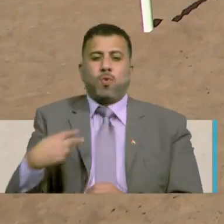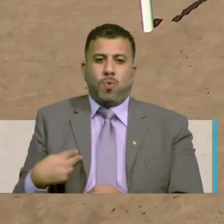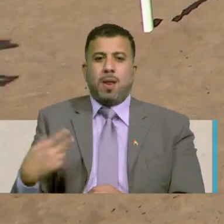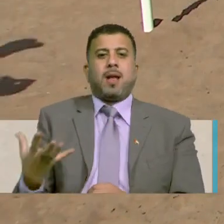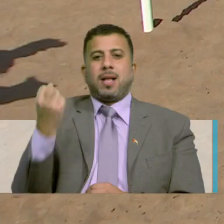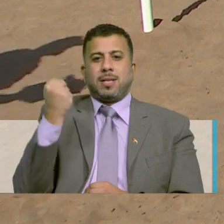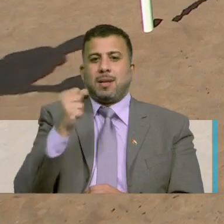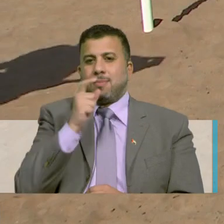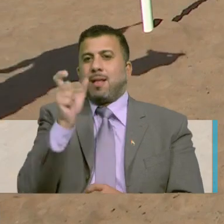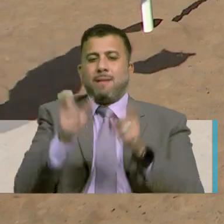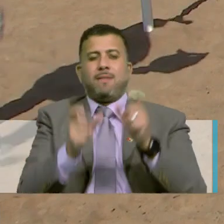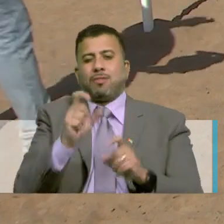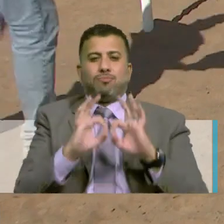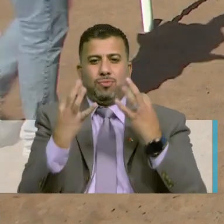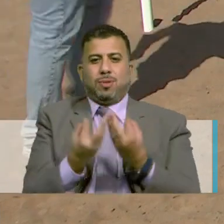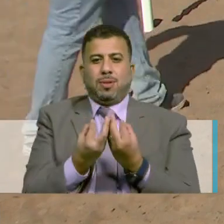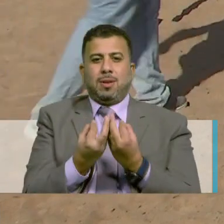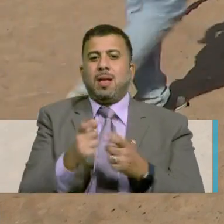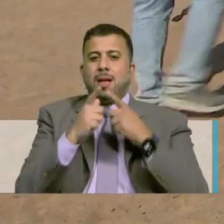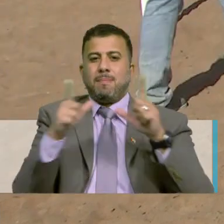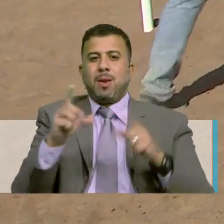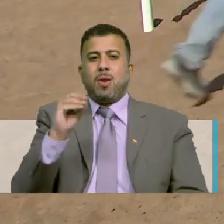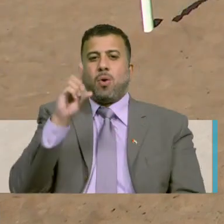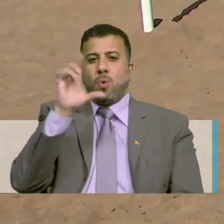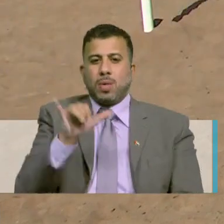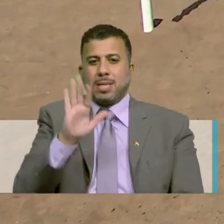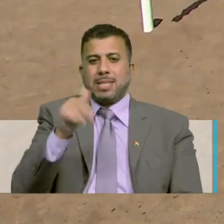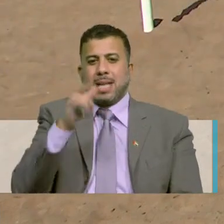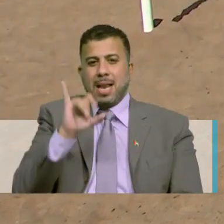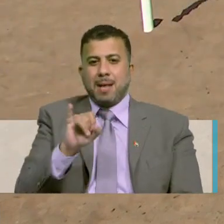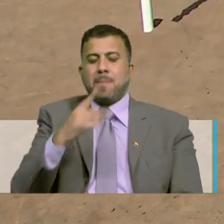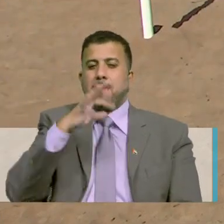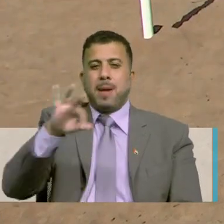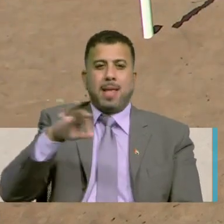والخاصة وأفراد المجتمع. لأخبار الدار هدى السالم من منطقة مليحة.